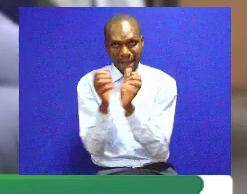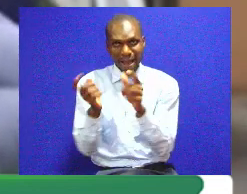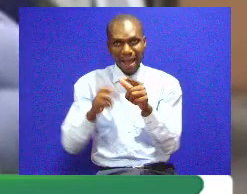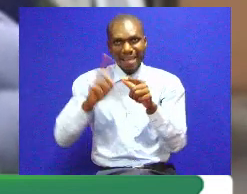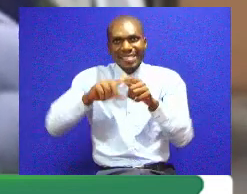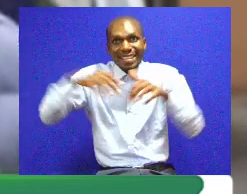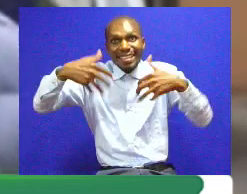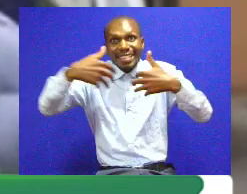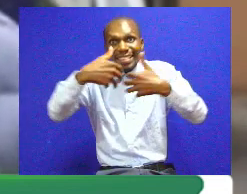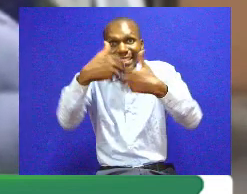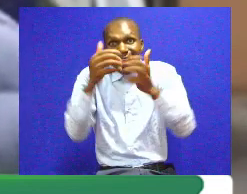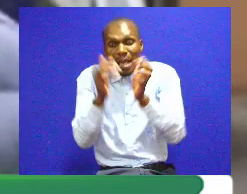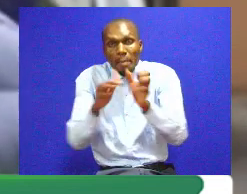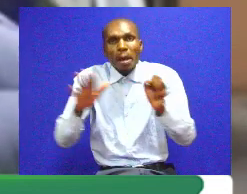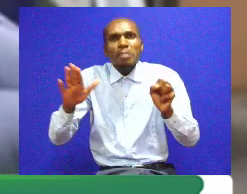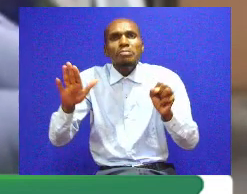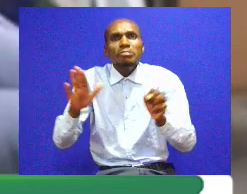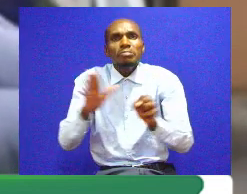company is fully